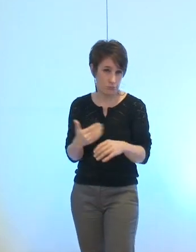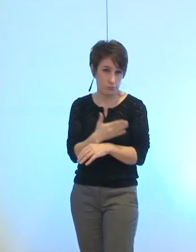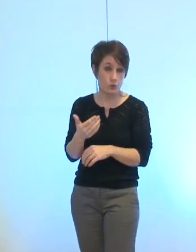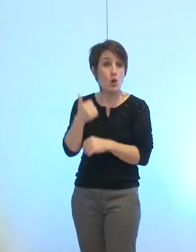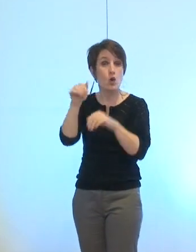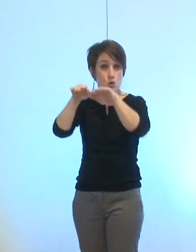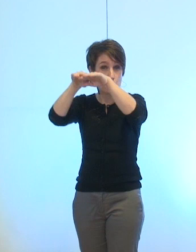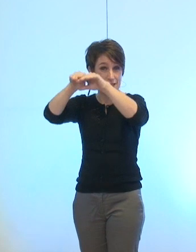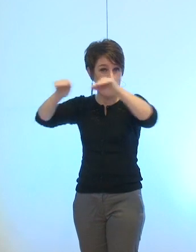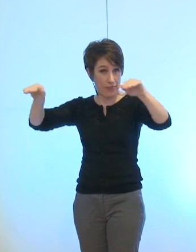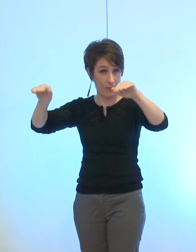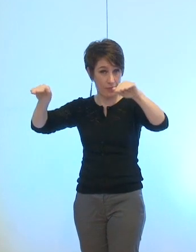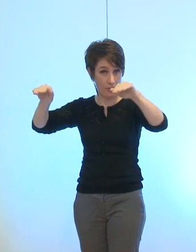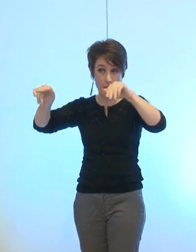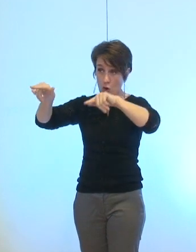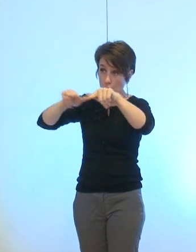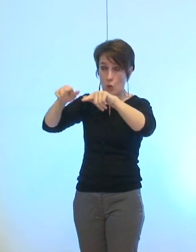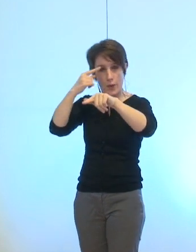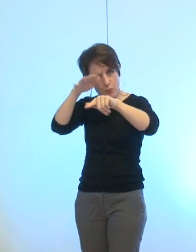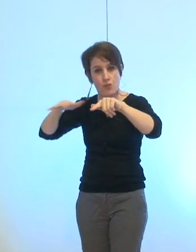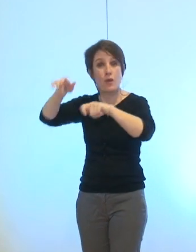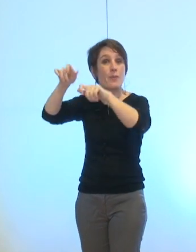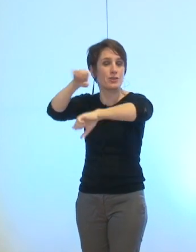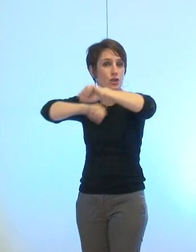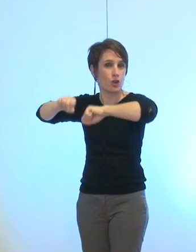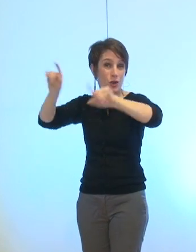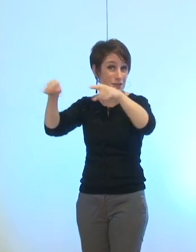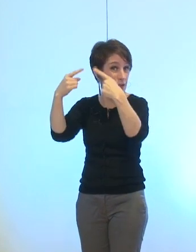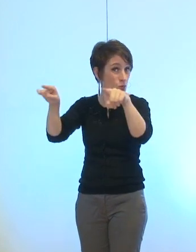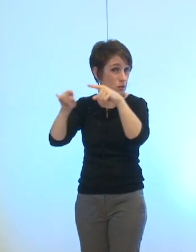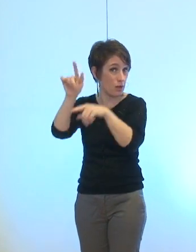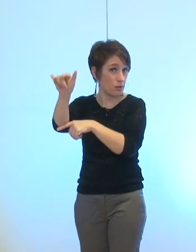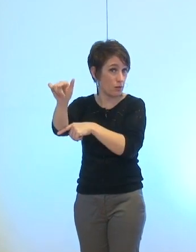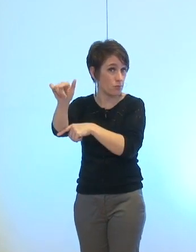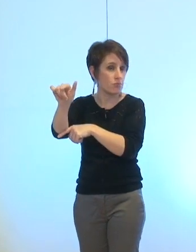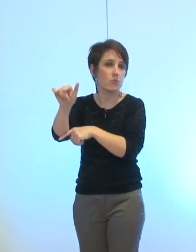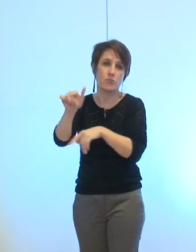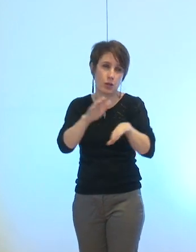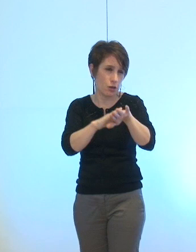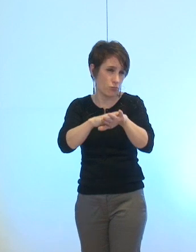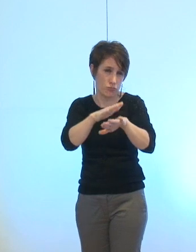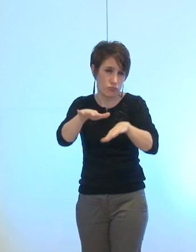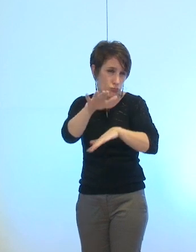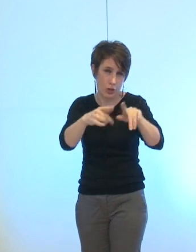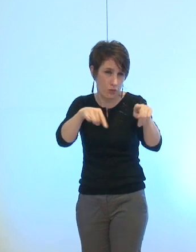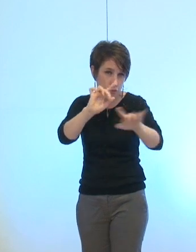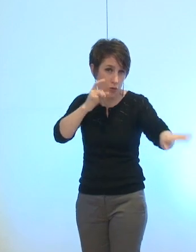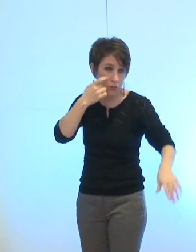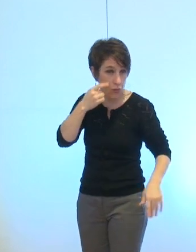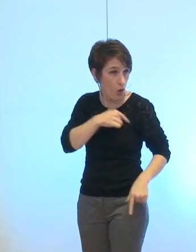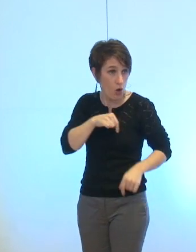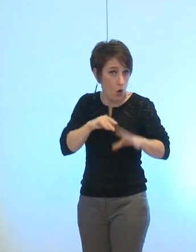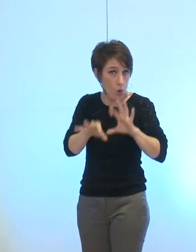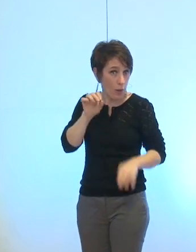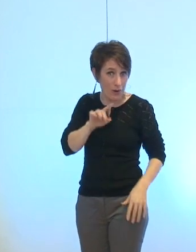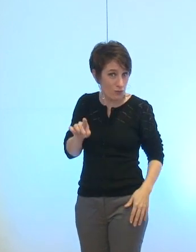loué aux organisateurs de concert et juridiquement je pense que vous le savez monsieur chamusi nous n'avons pas le choix l'association